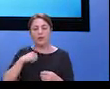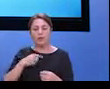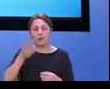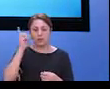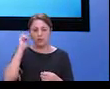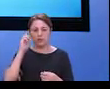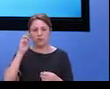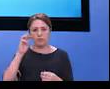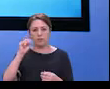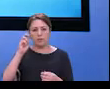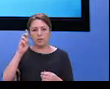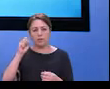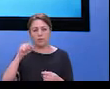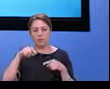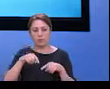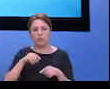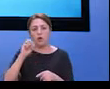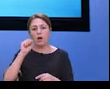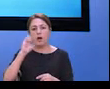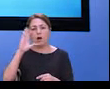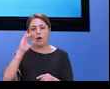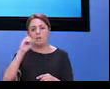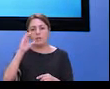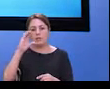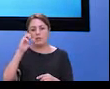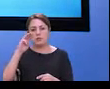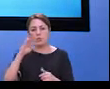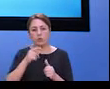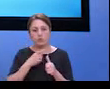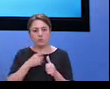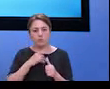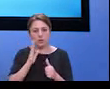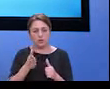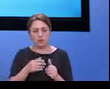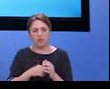bu Avesto. Aziz o'quvchilar, avvalgi